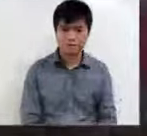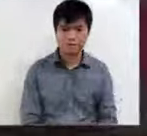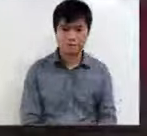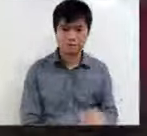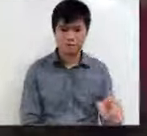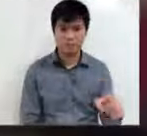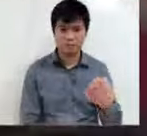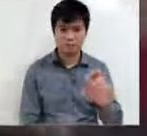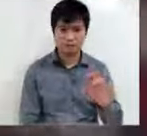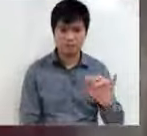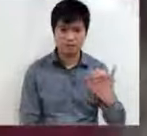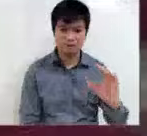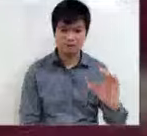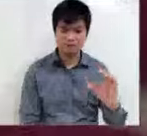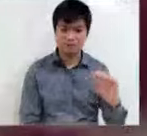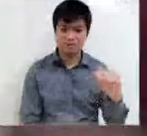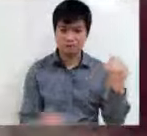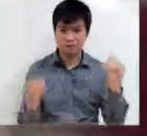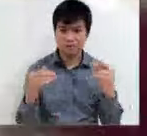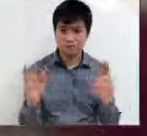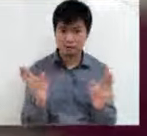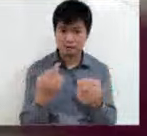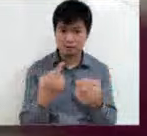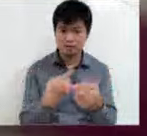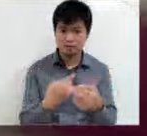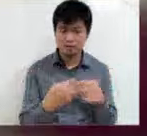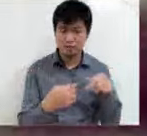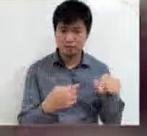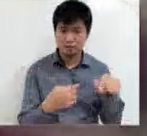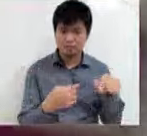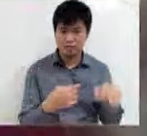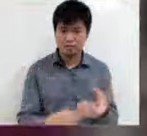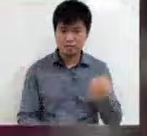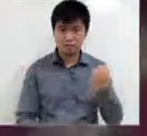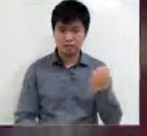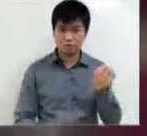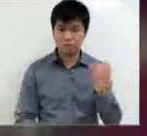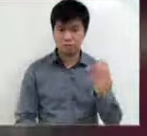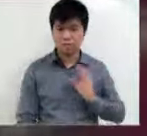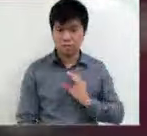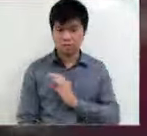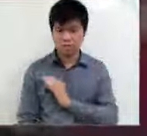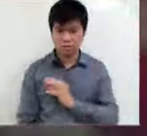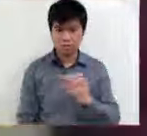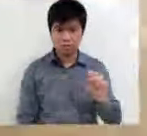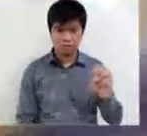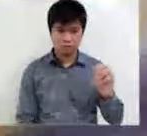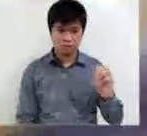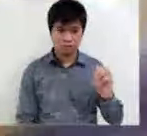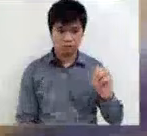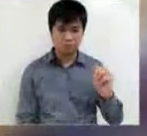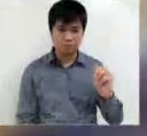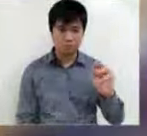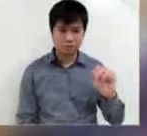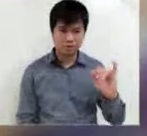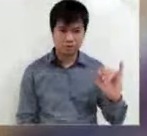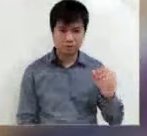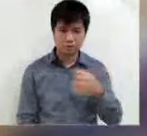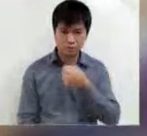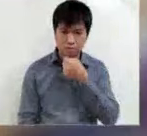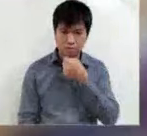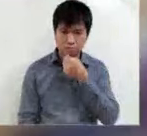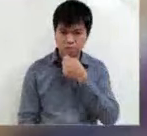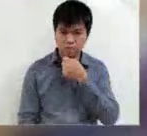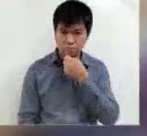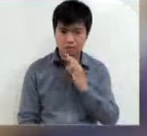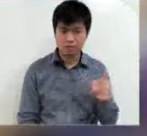room po na... Ito ang detention center sa kamara ng SMNI host na si Ka-Eric Celis matapos i-cite in contempt ng House